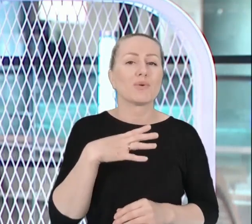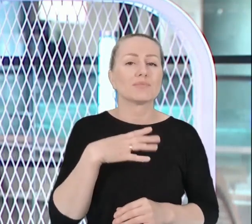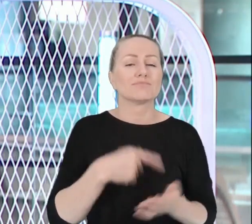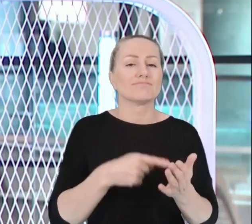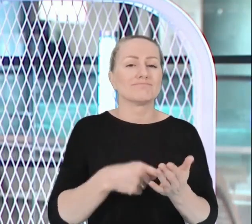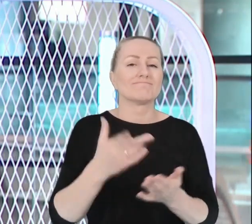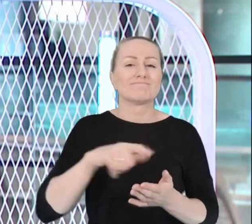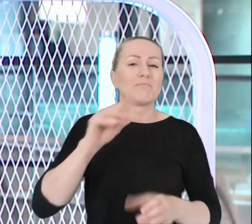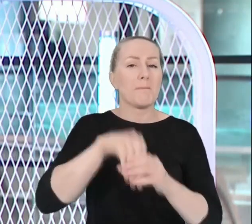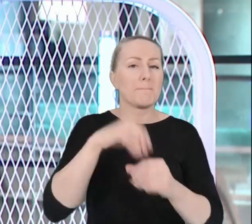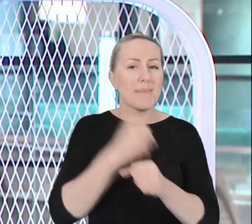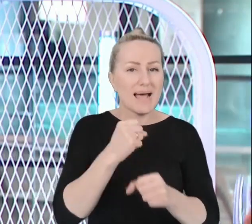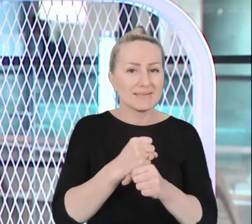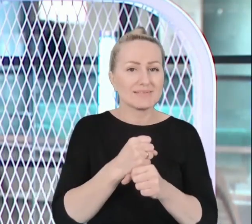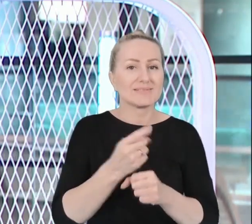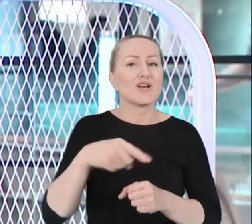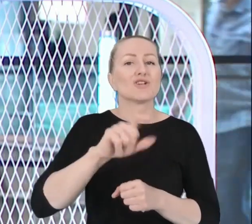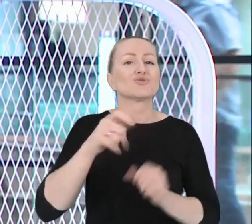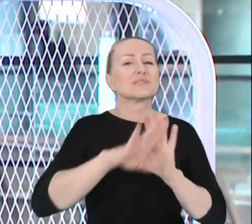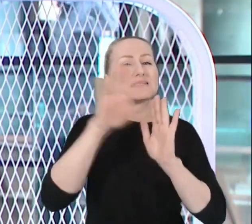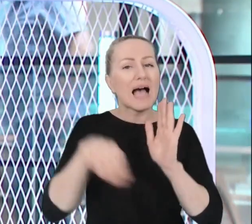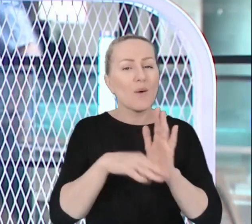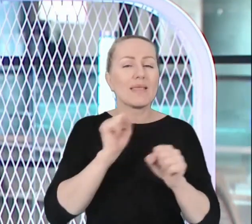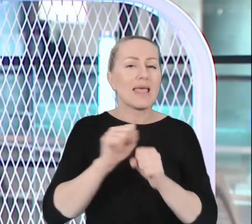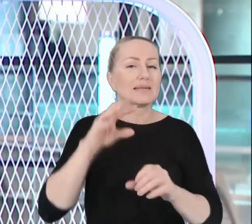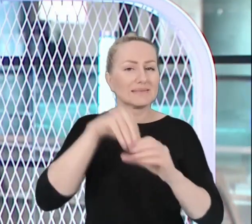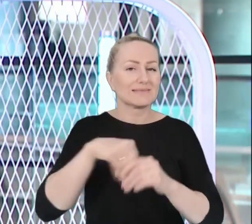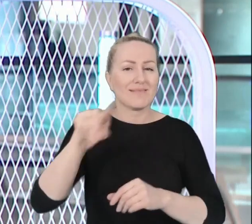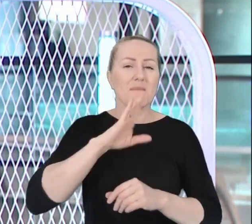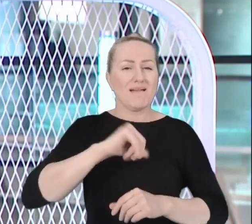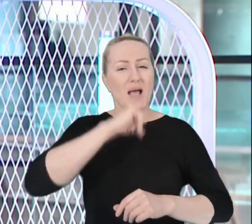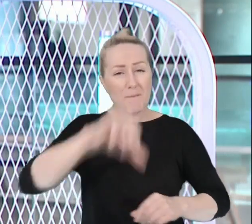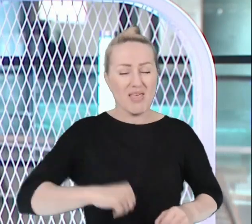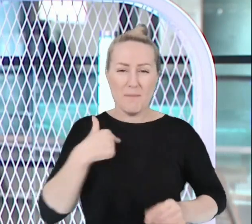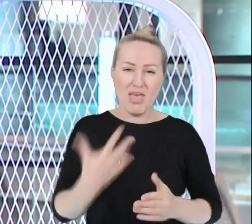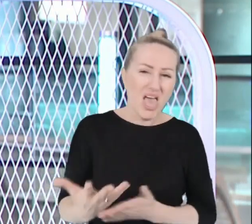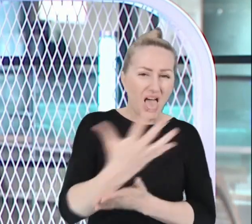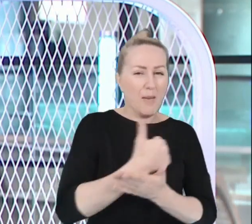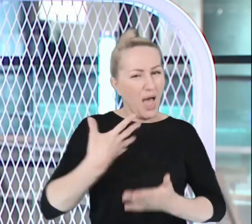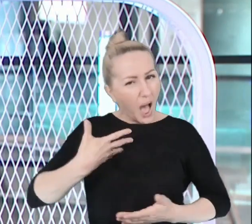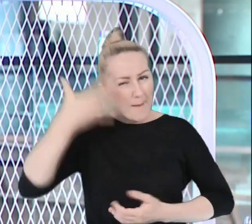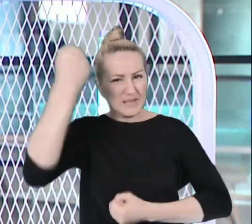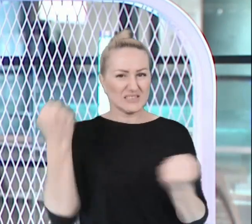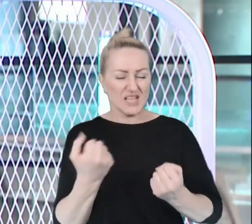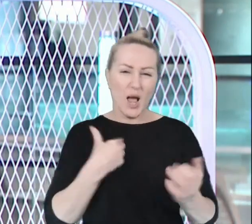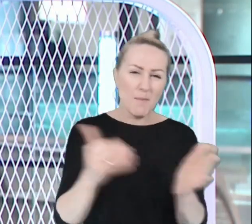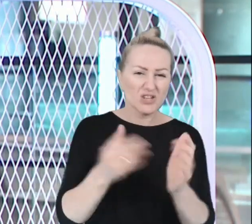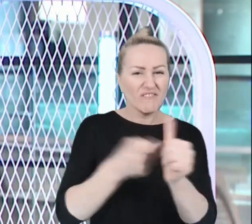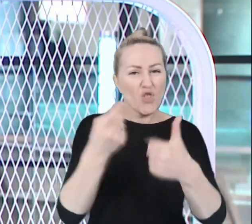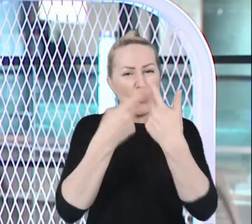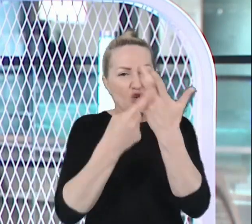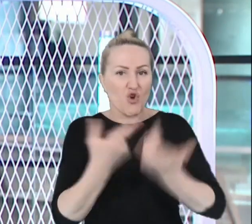tych, że jesteśmy cały czas krajem w takim turbokapitalizmie na dorobku, z ogromną ambicją rozbudzoną, że my będziemy w stanie